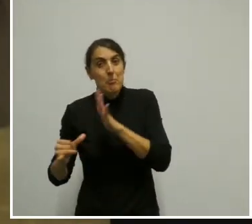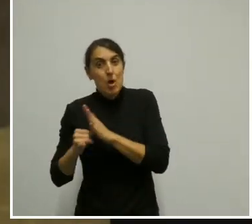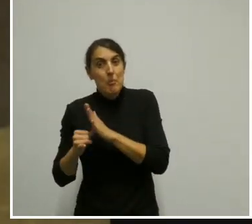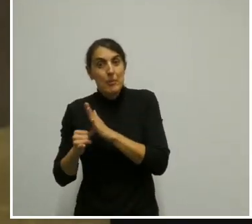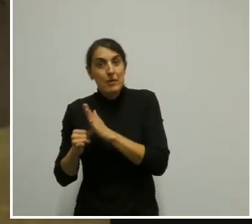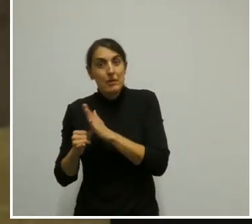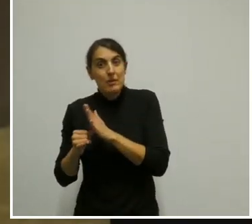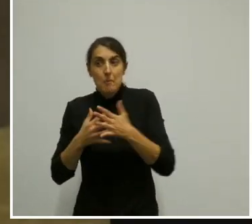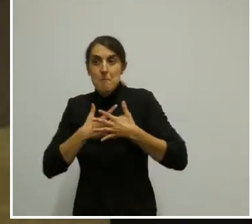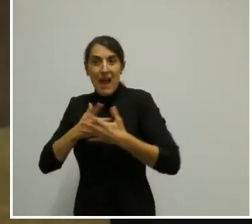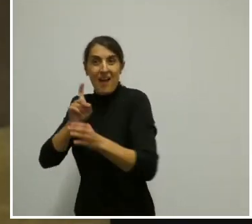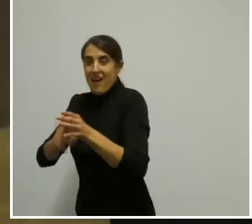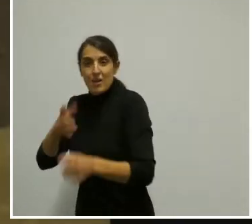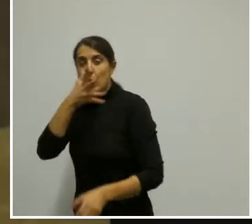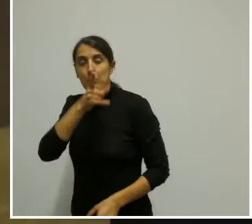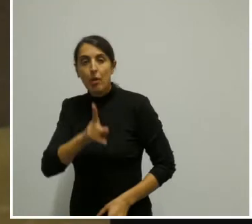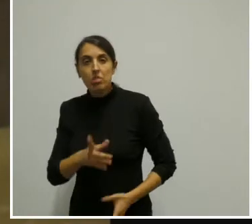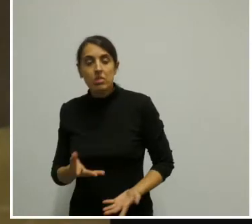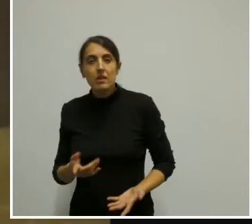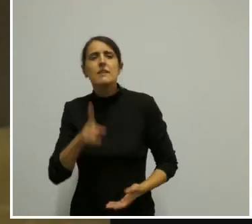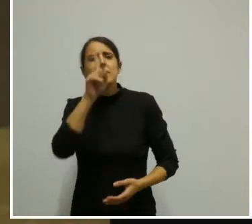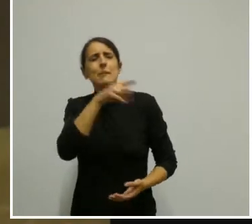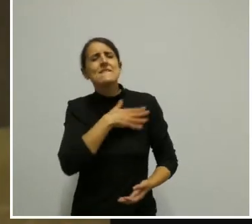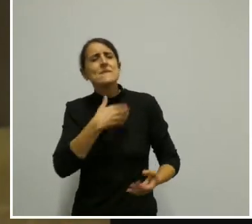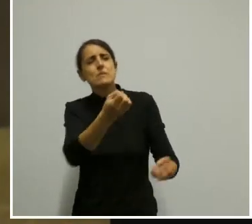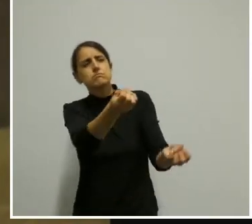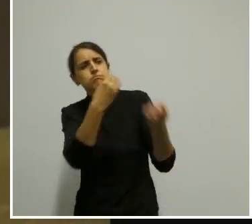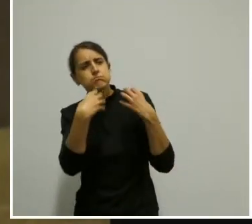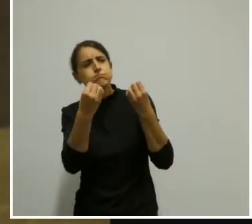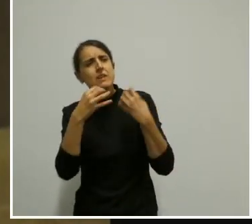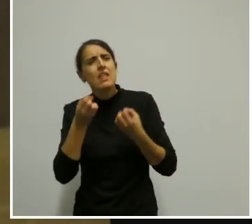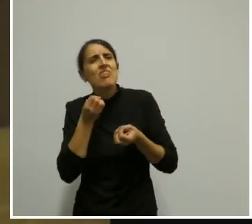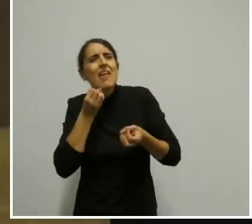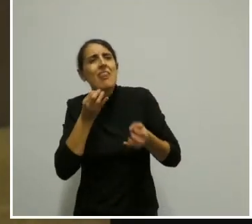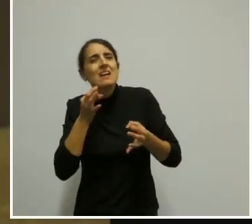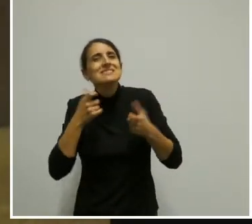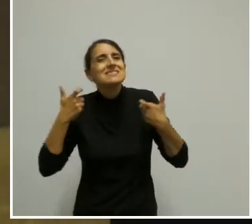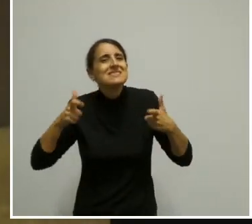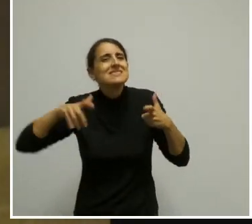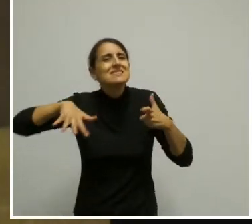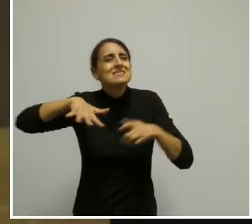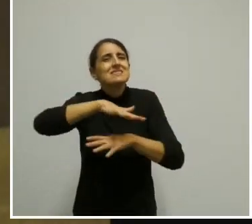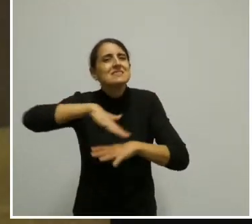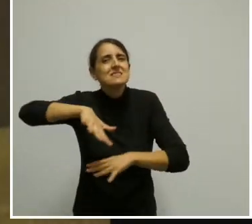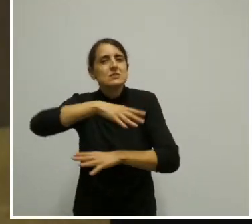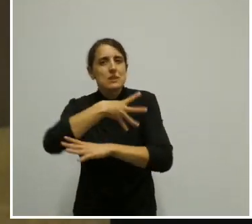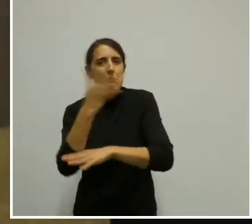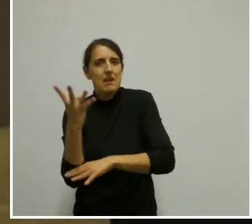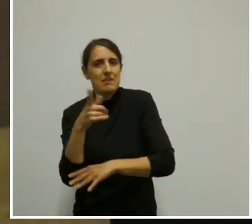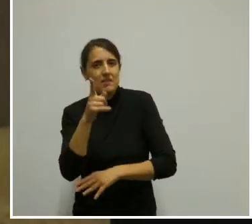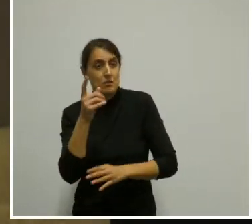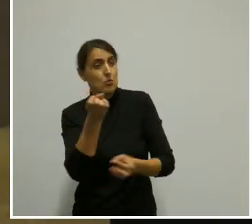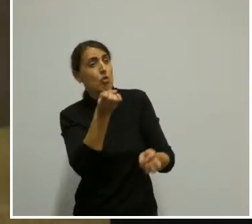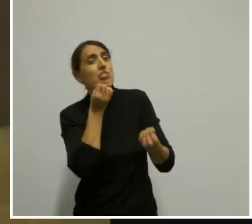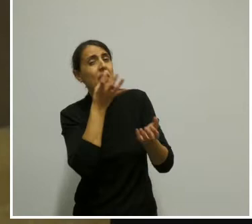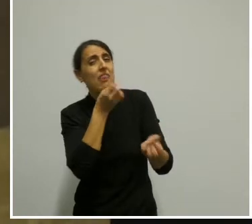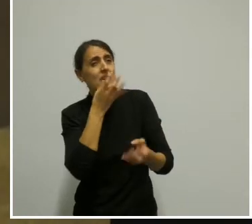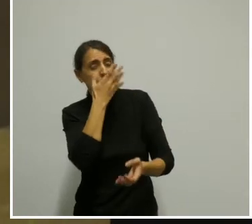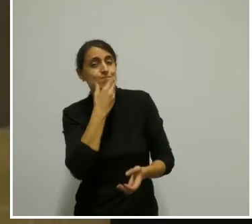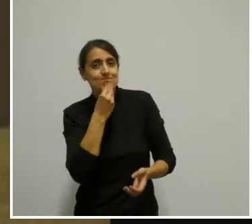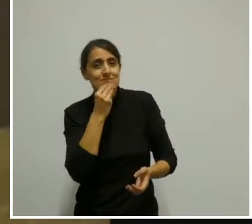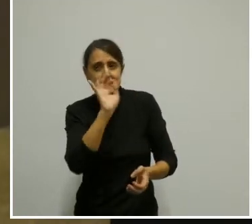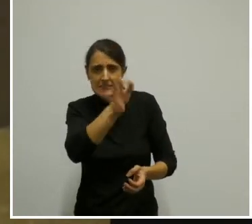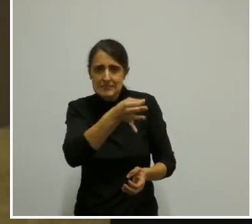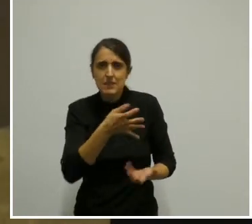després també ens agradaria veure totes les dades del districte, no? Vull dir que està molt bé totes les dades que heu posat, però no sé, a mi em